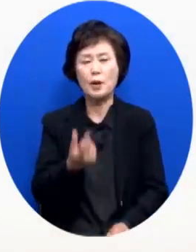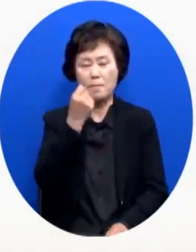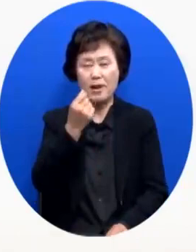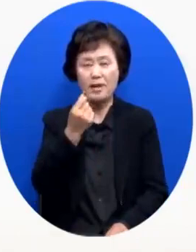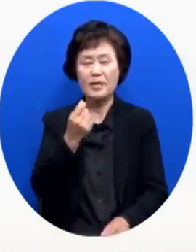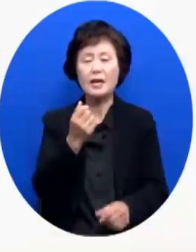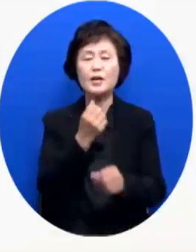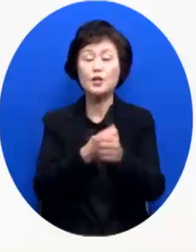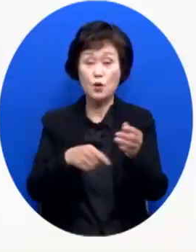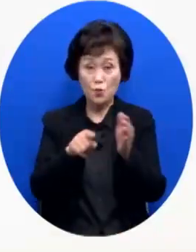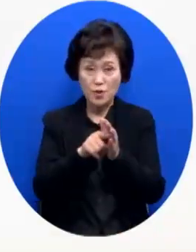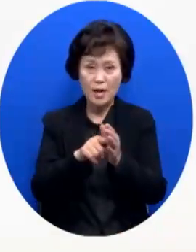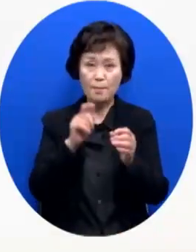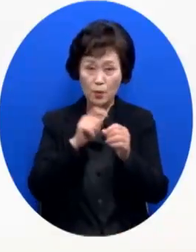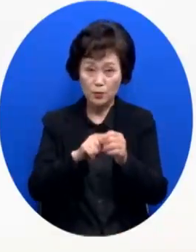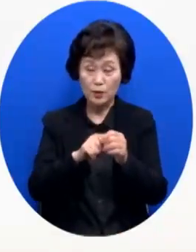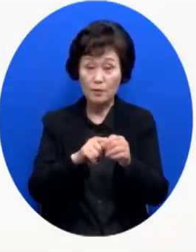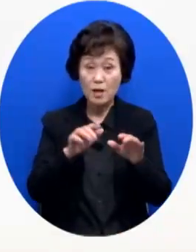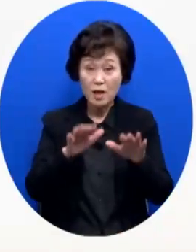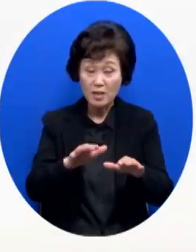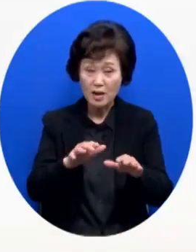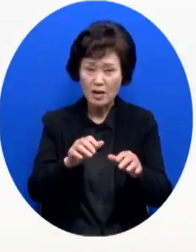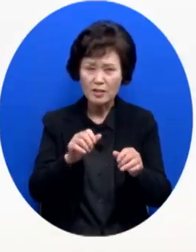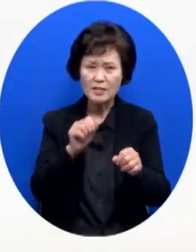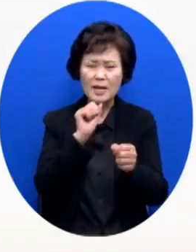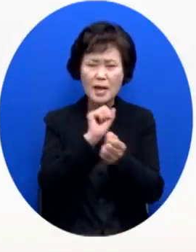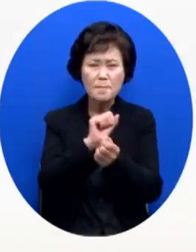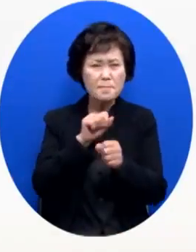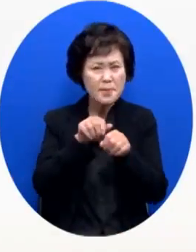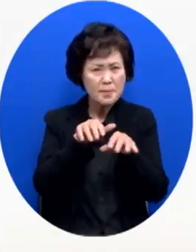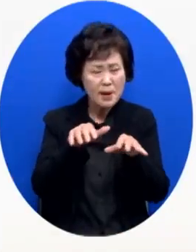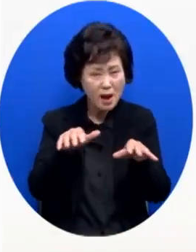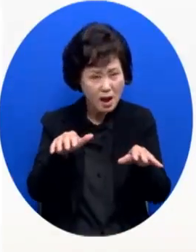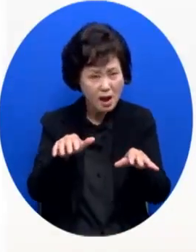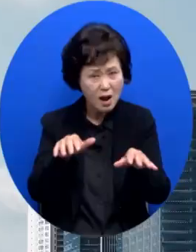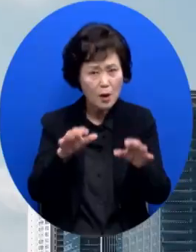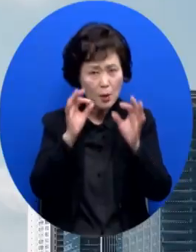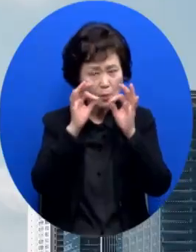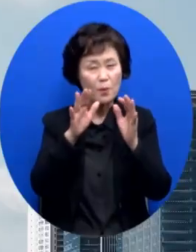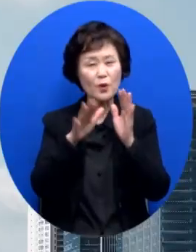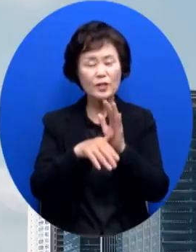도입했다며 현재 유행 상황을 고려할 때 여전히 필요하다고 전했습니다.